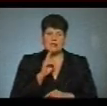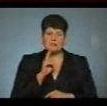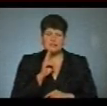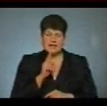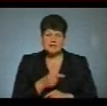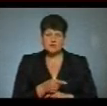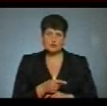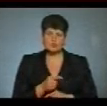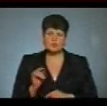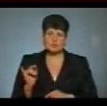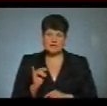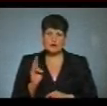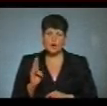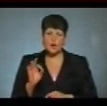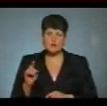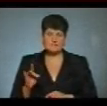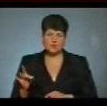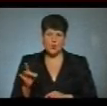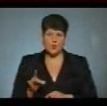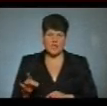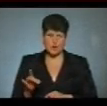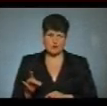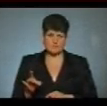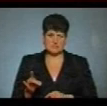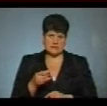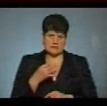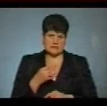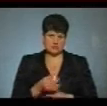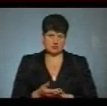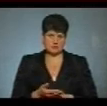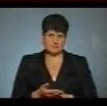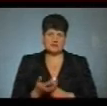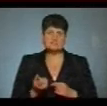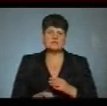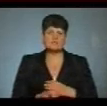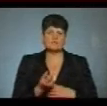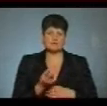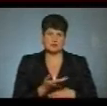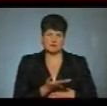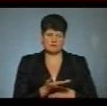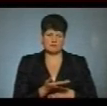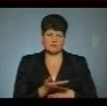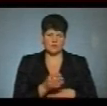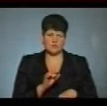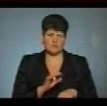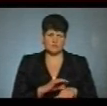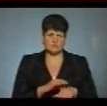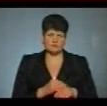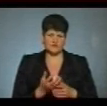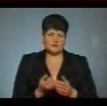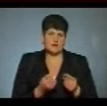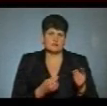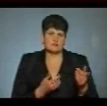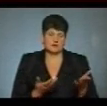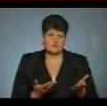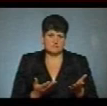та Козівського районів, скажіть, звідки ці поширення взялися,